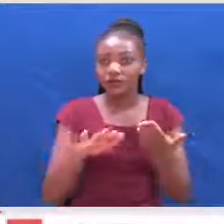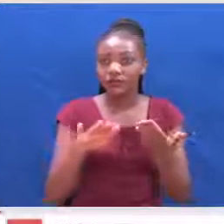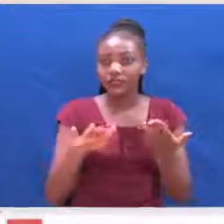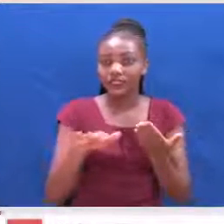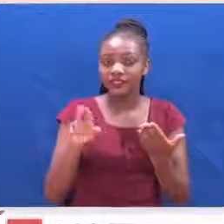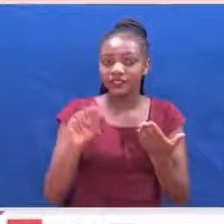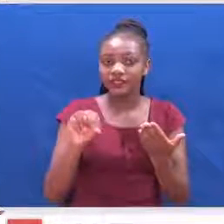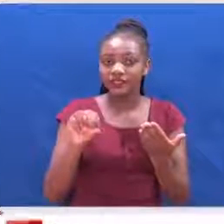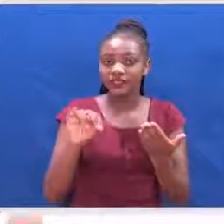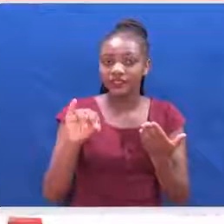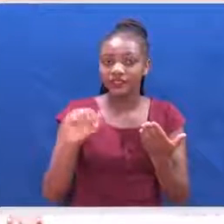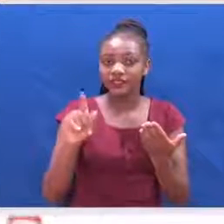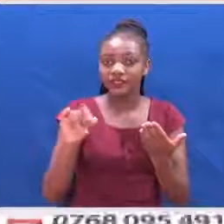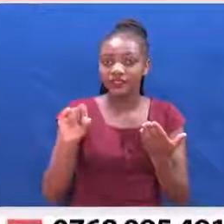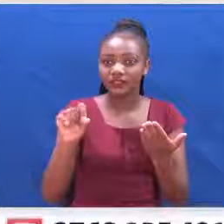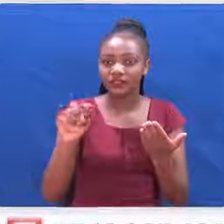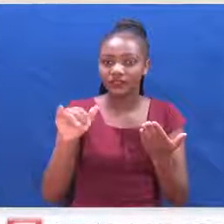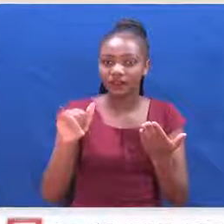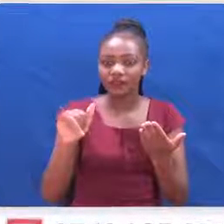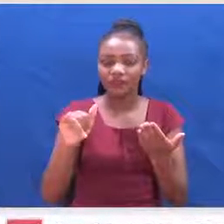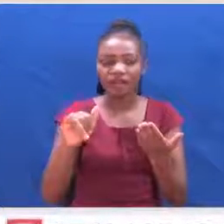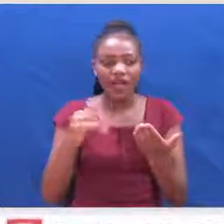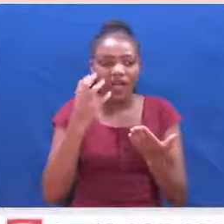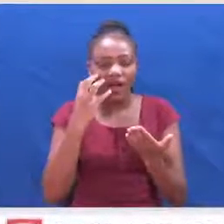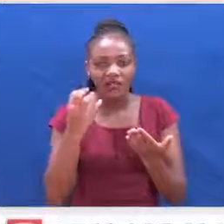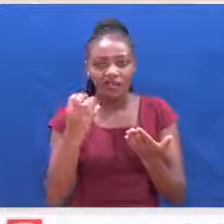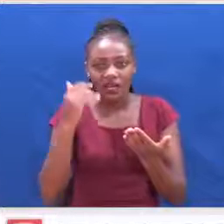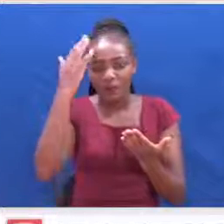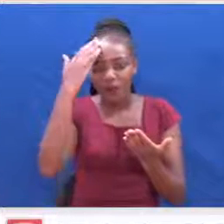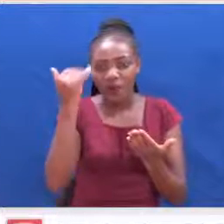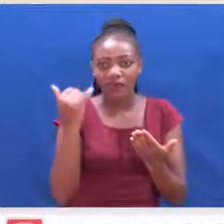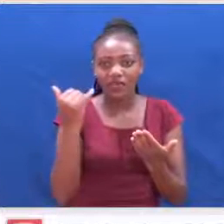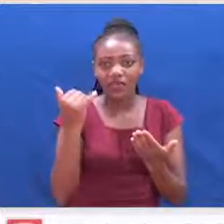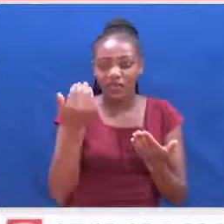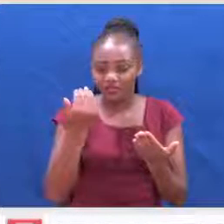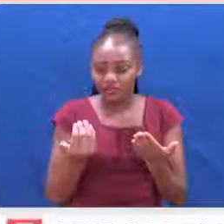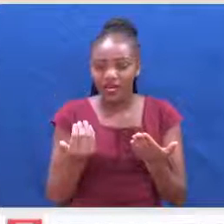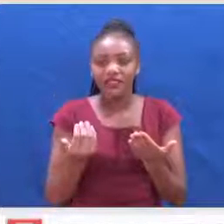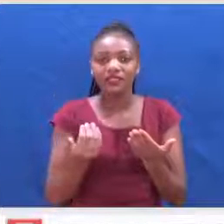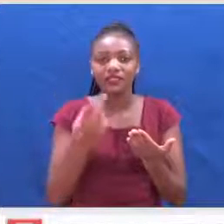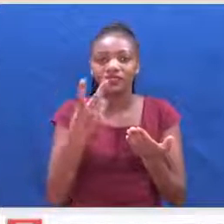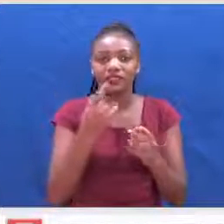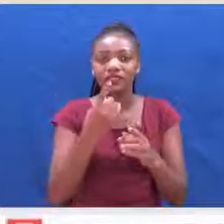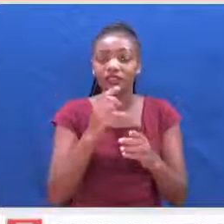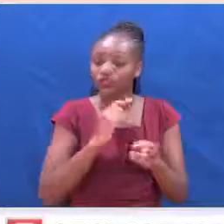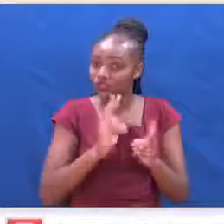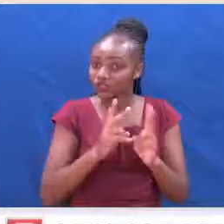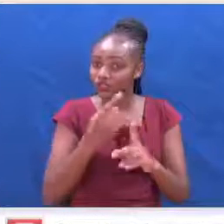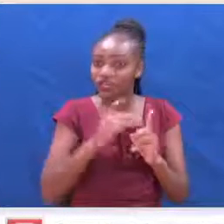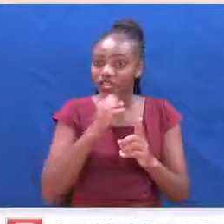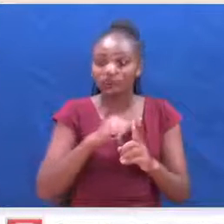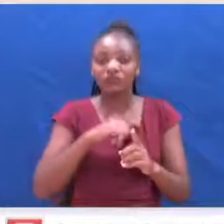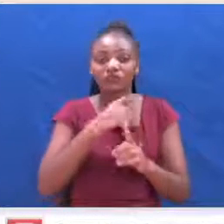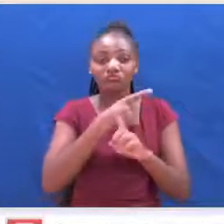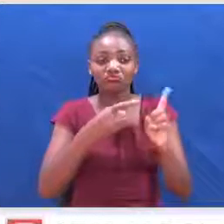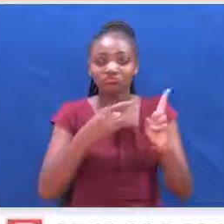nyakinywa kuresoi kaskazini inalilia Haki kufuatia mauaji ya mwanao Wa miaka 22 ambaye anadaiwa